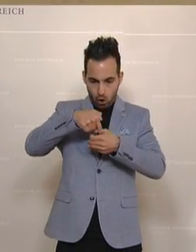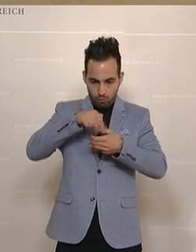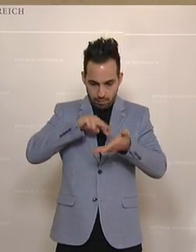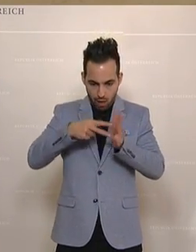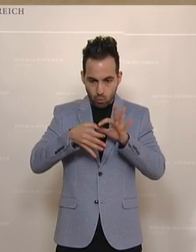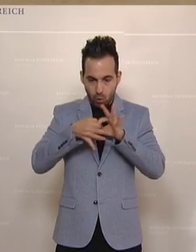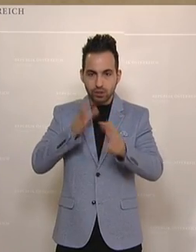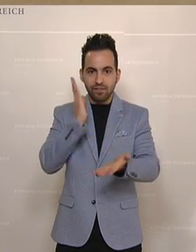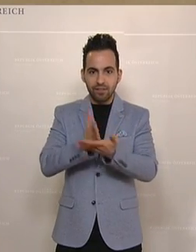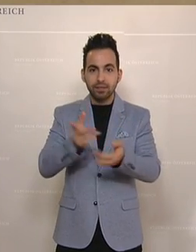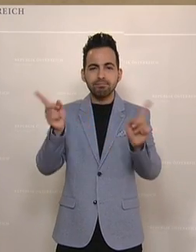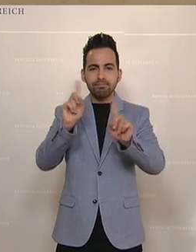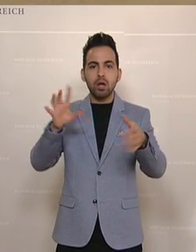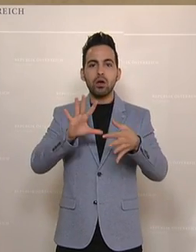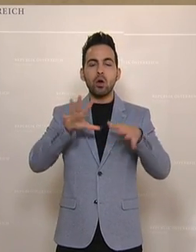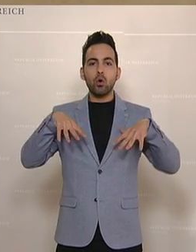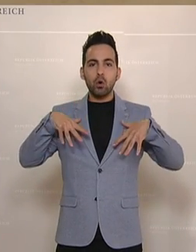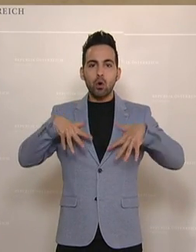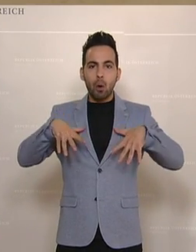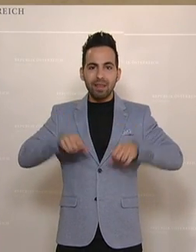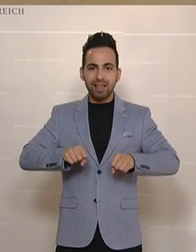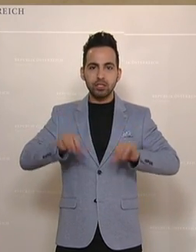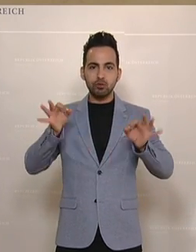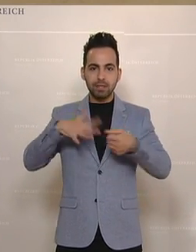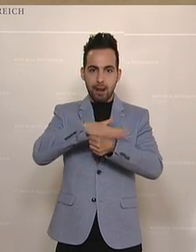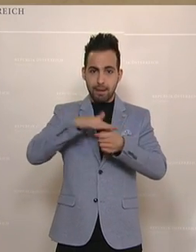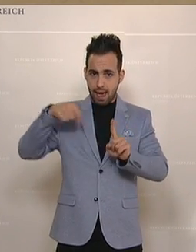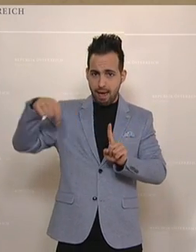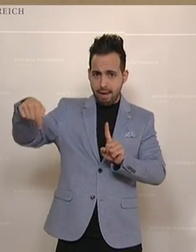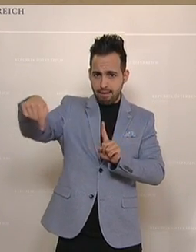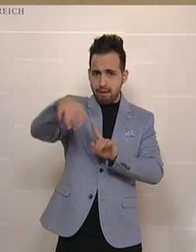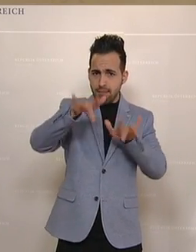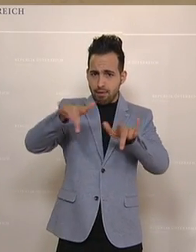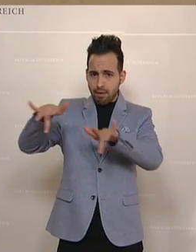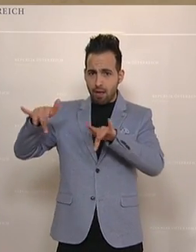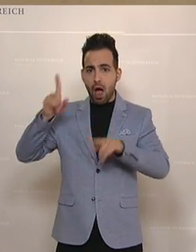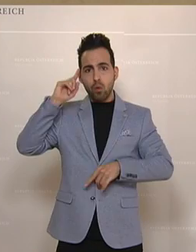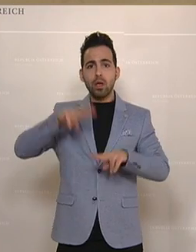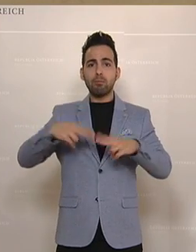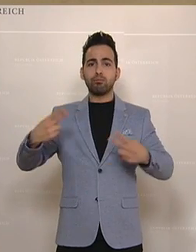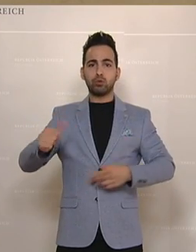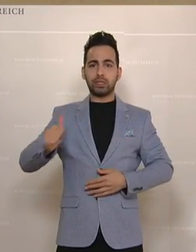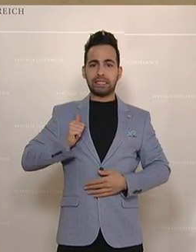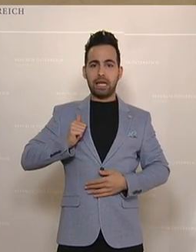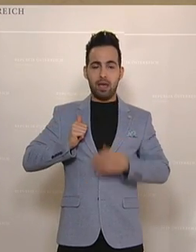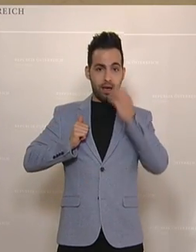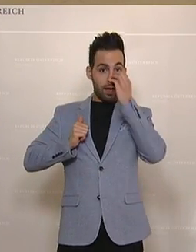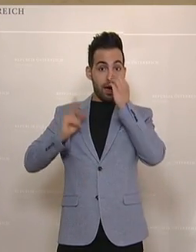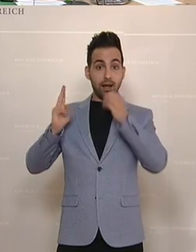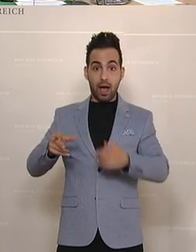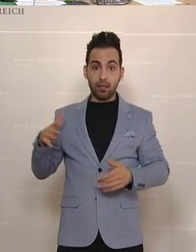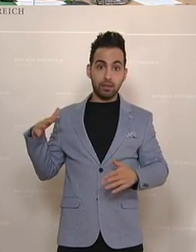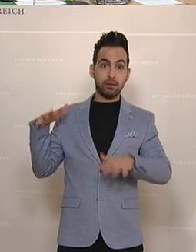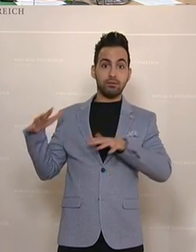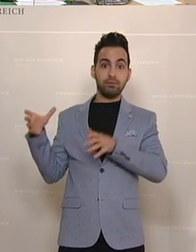Ich glaube durchaus, dass da die Kompetenzen in den verschiedenen Spezialbereichen durchaus da gewesen. Ich glaube auch, dass das österreichische Bundesheer sehr gut in der Lage gewesen wäre,